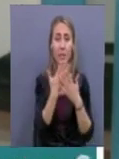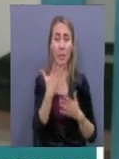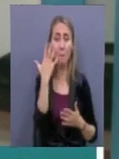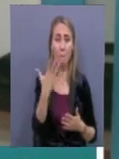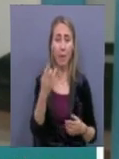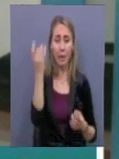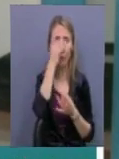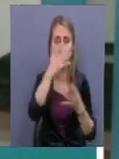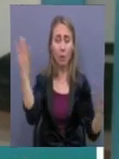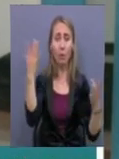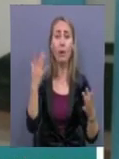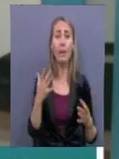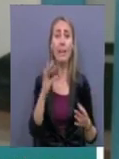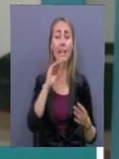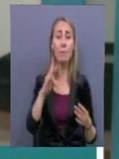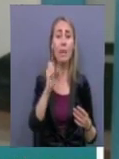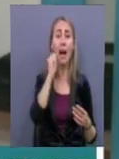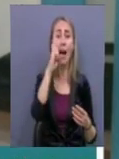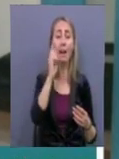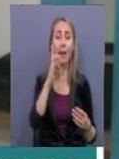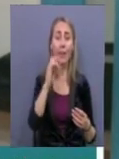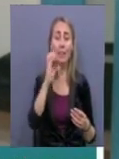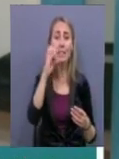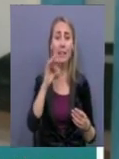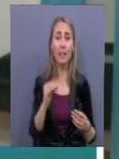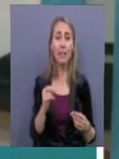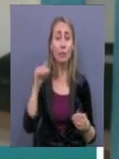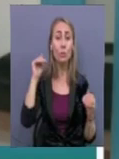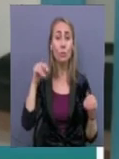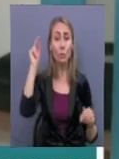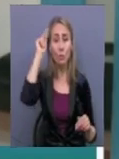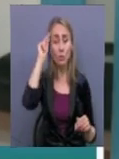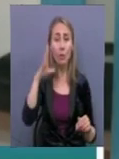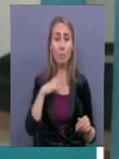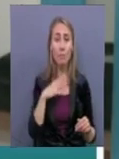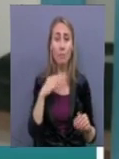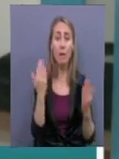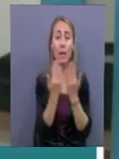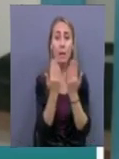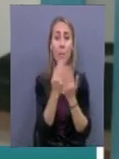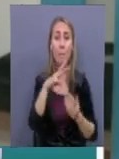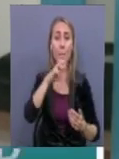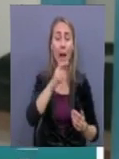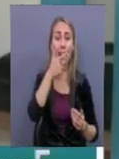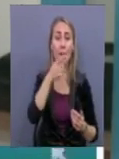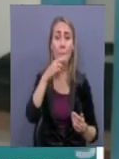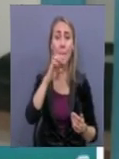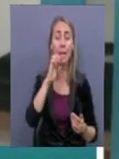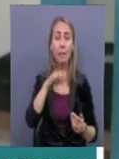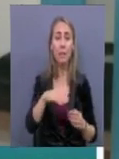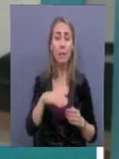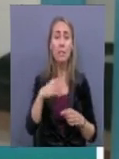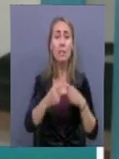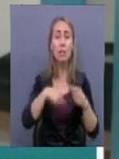қырғыз жазушысы Шыңғыс Айтматовтың ғасырдан да ұзақ күн шығармасы бойынша спектакльді дайындау үстіндеміз. Ол спектакльді режиссер мен дайындап жатырмын.